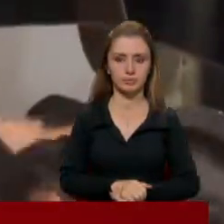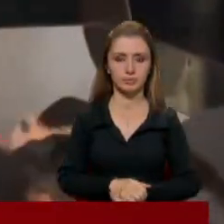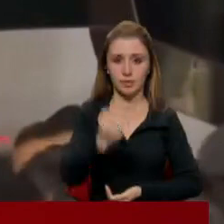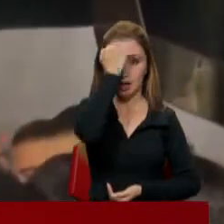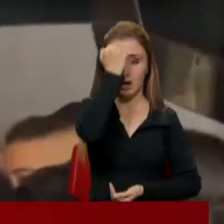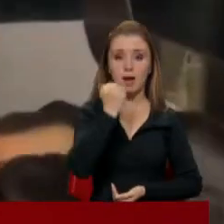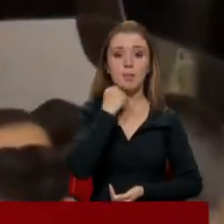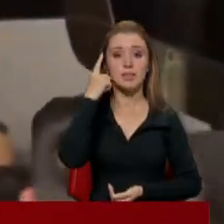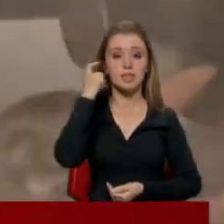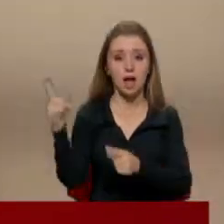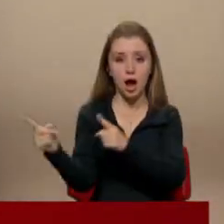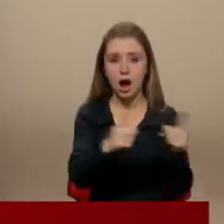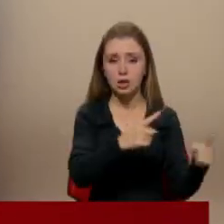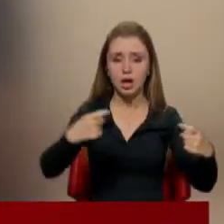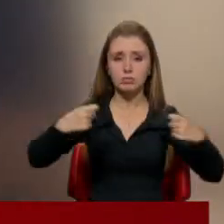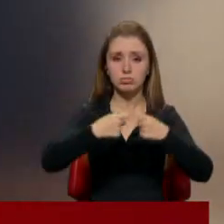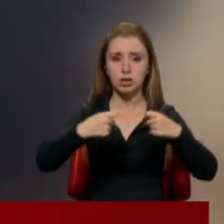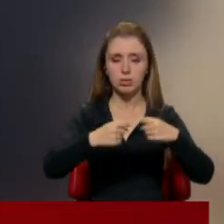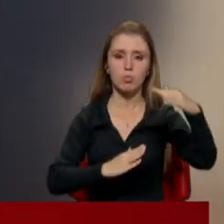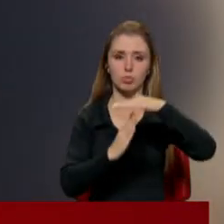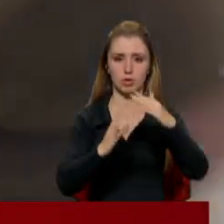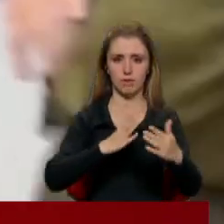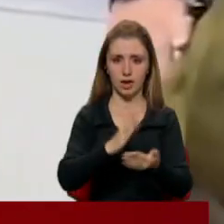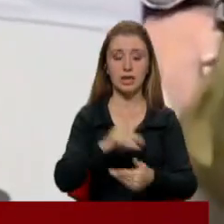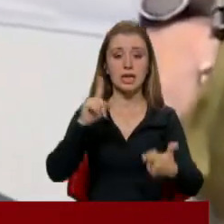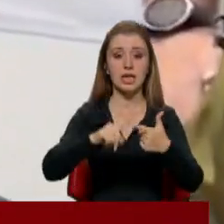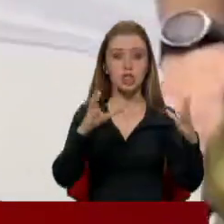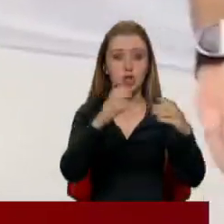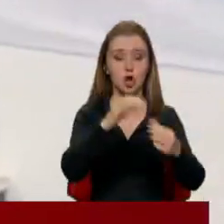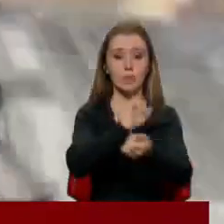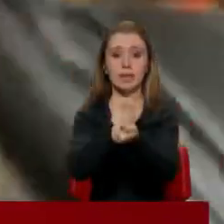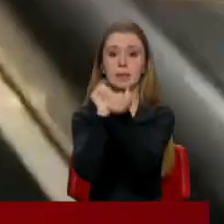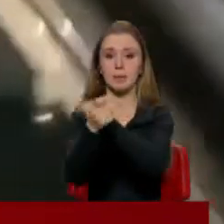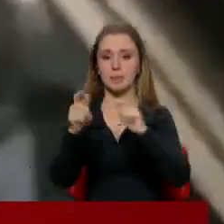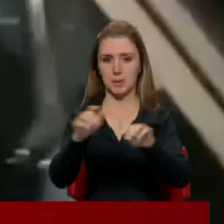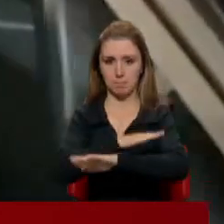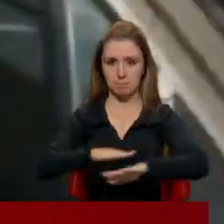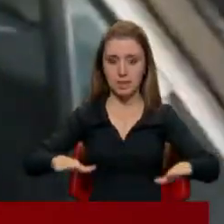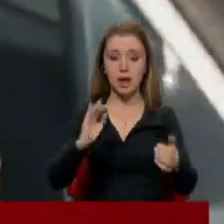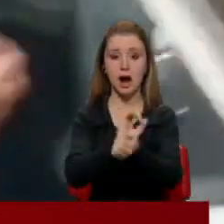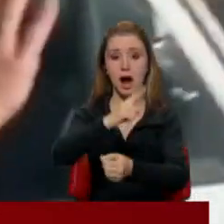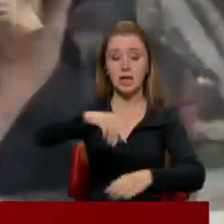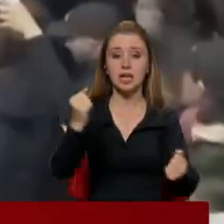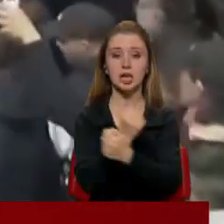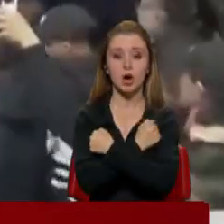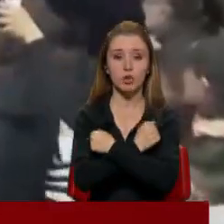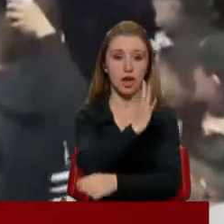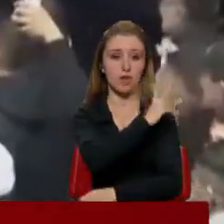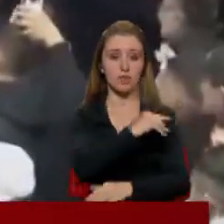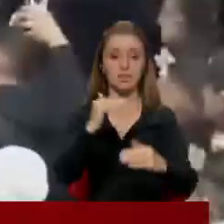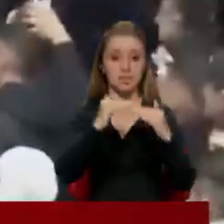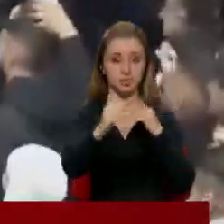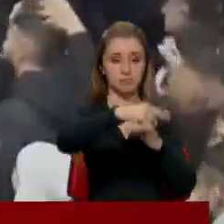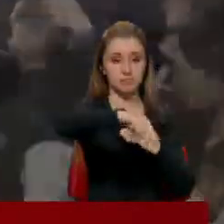Hamas ve İsrail arasında çıkan ateşkes krizi aşıldı. İkinci grup rehine takası yapıldı. Ailelerine kavuşan Filistinli